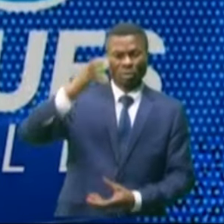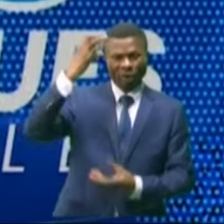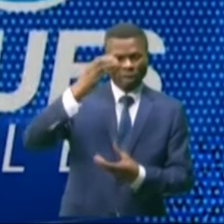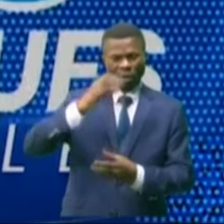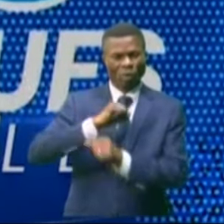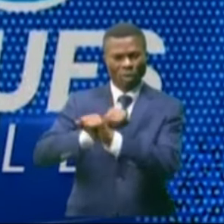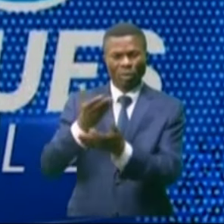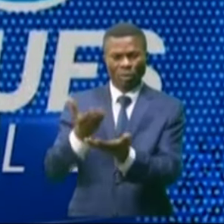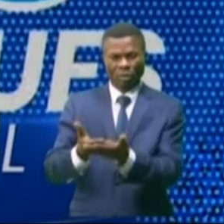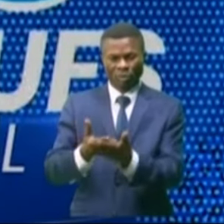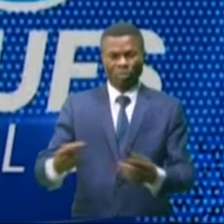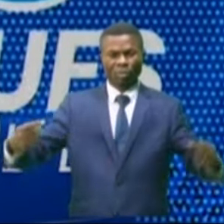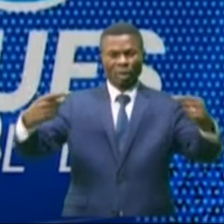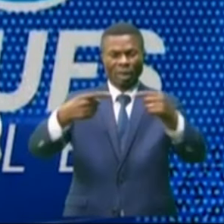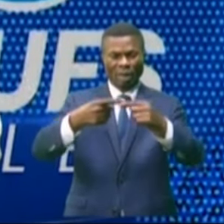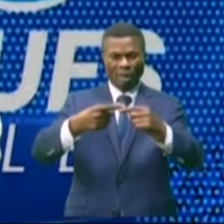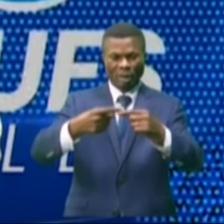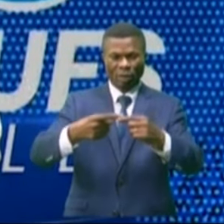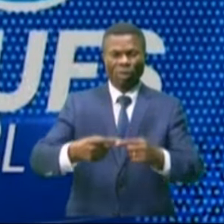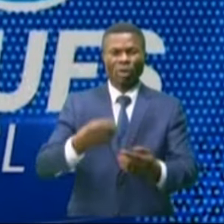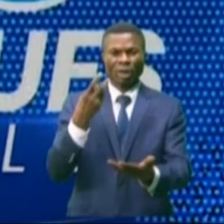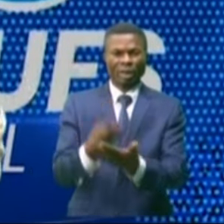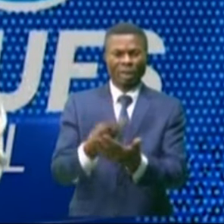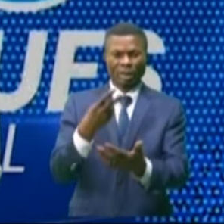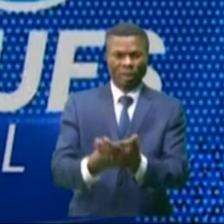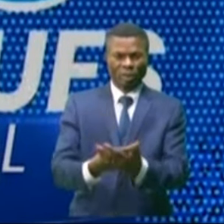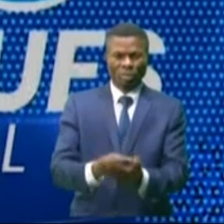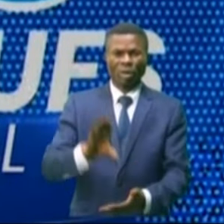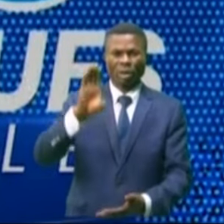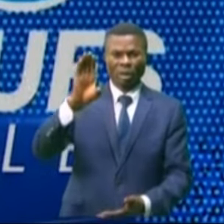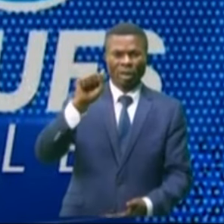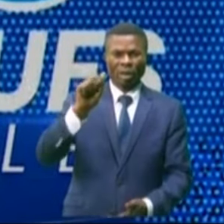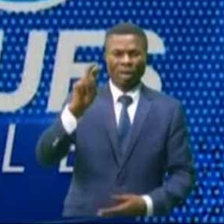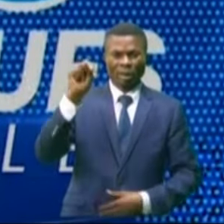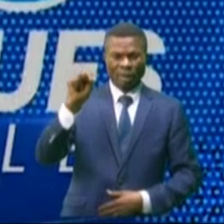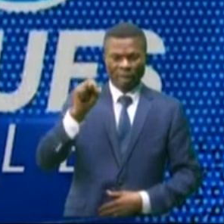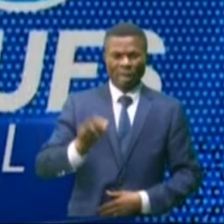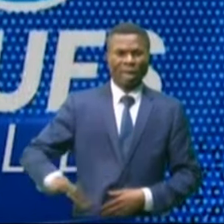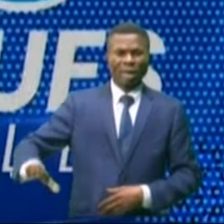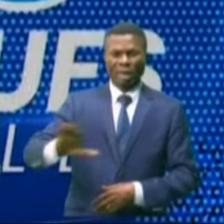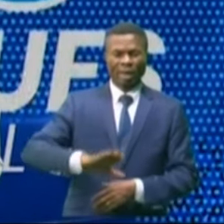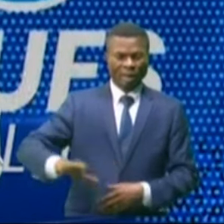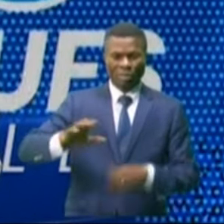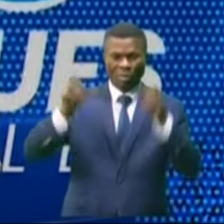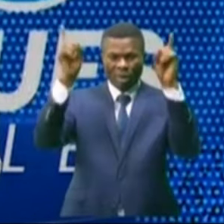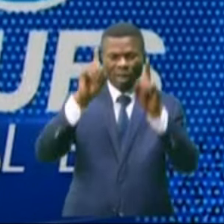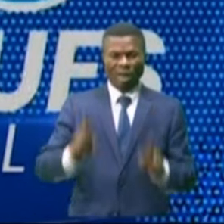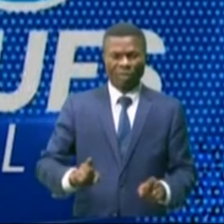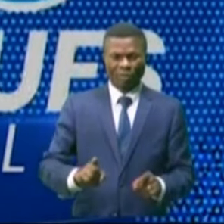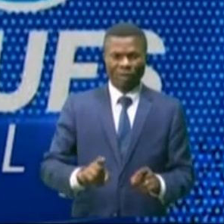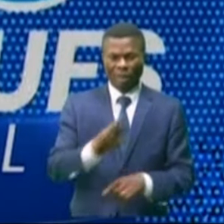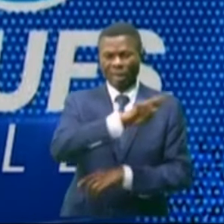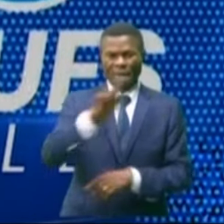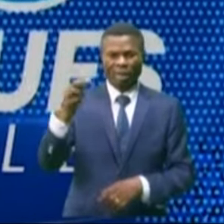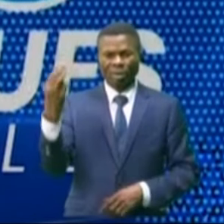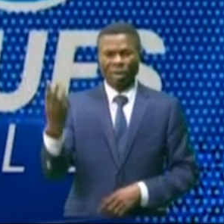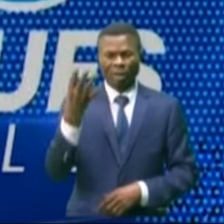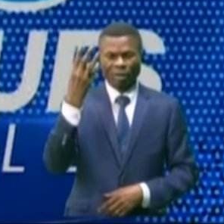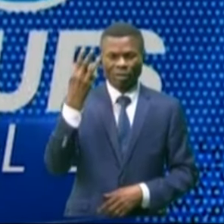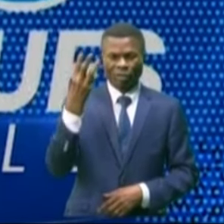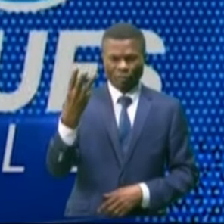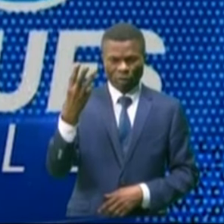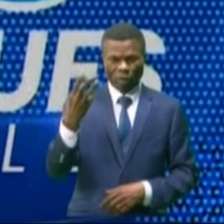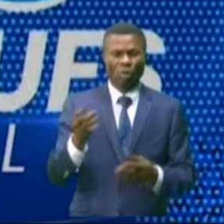La CAN Côte d'Ivoire a servi de cadre d'expression pour faire entendre la voix de la RDC au sujet de l'agression dont elle